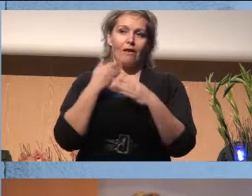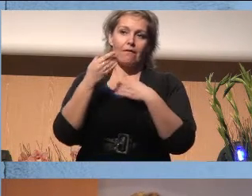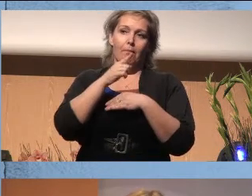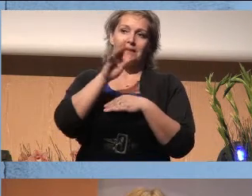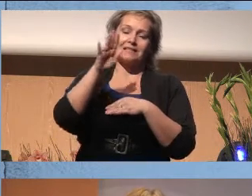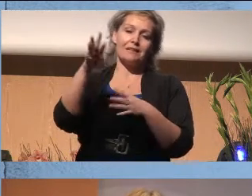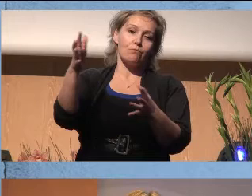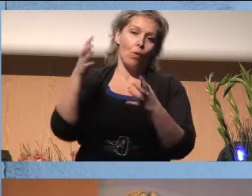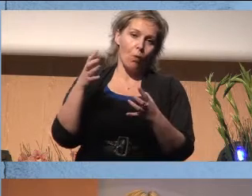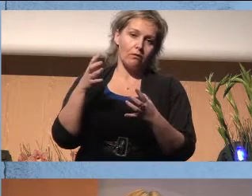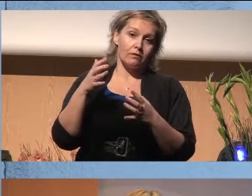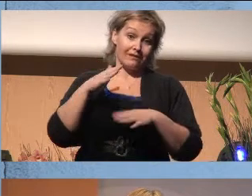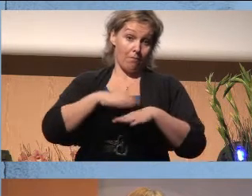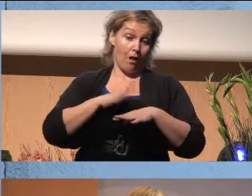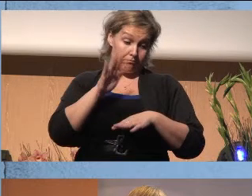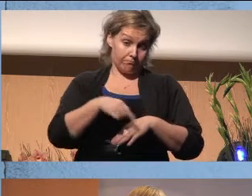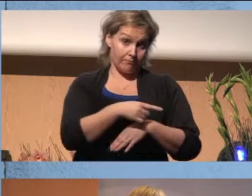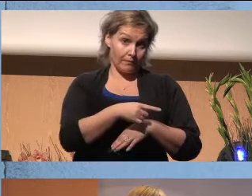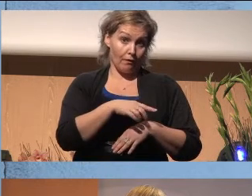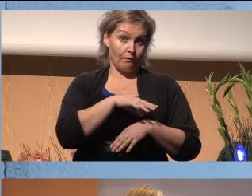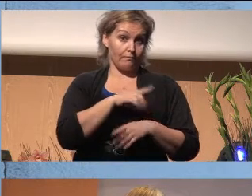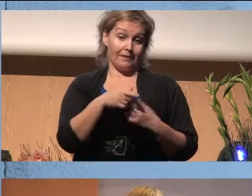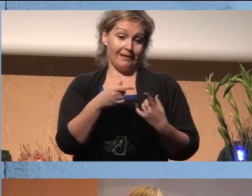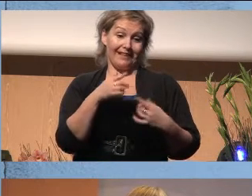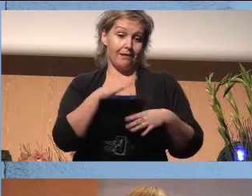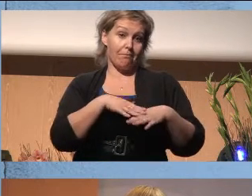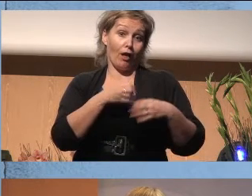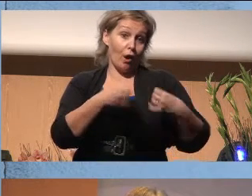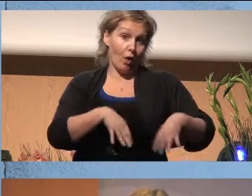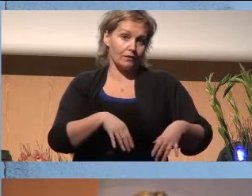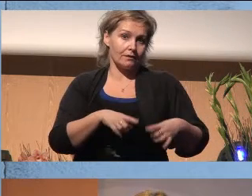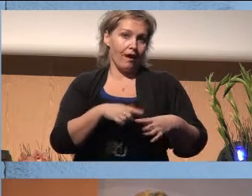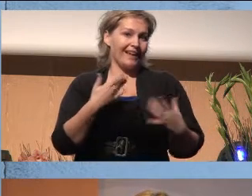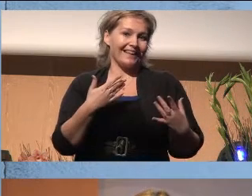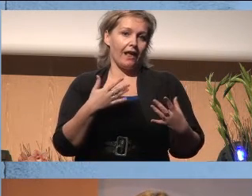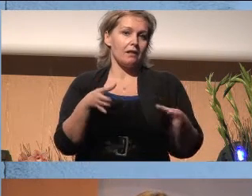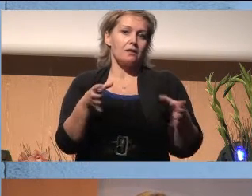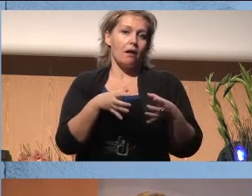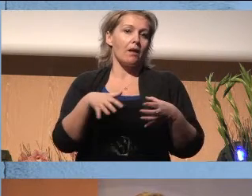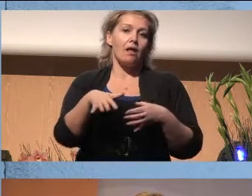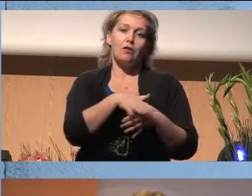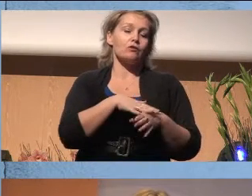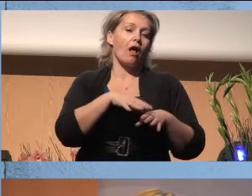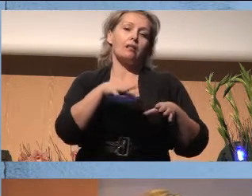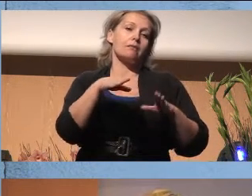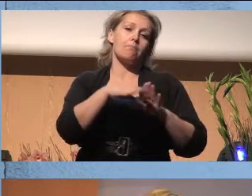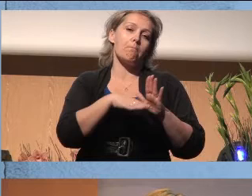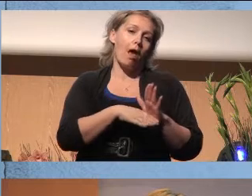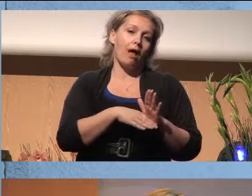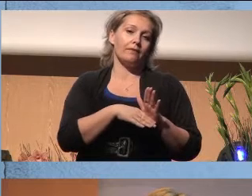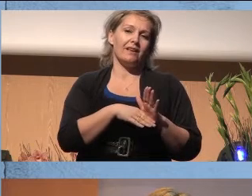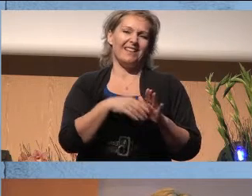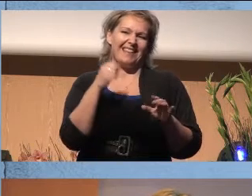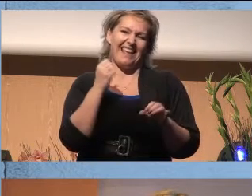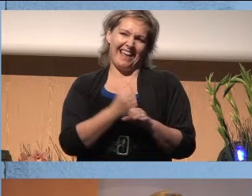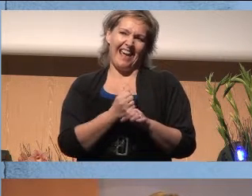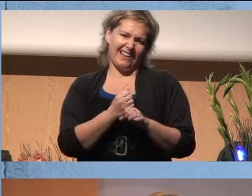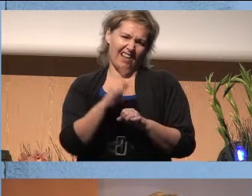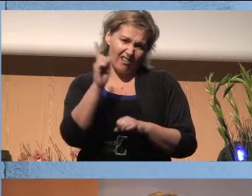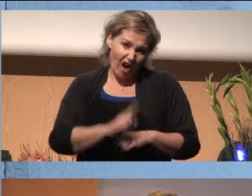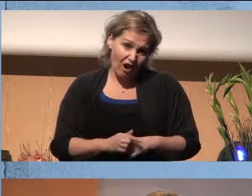behov. Det er planer der, for all del er ikke planløst, men det er ikke en samlet nasjonal plan. Og det er jo egentlig ganske